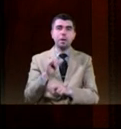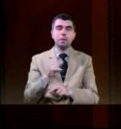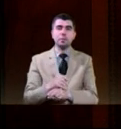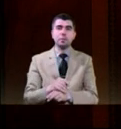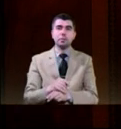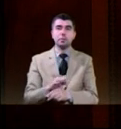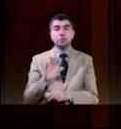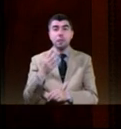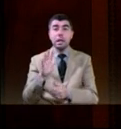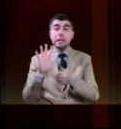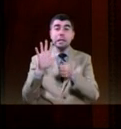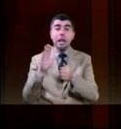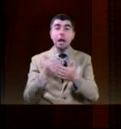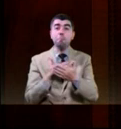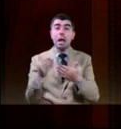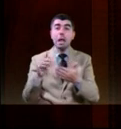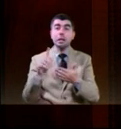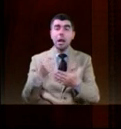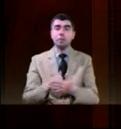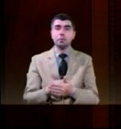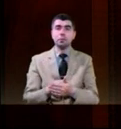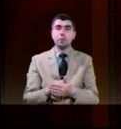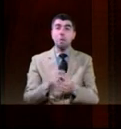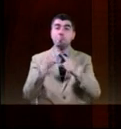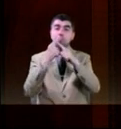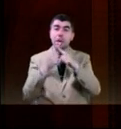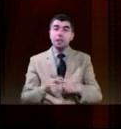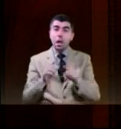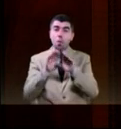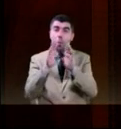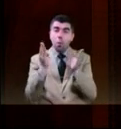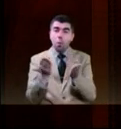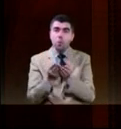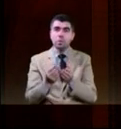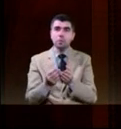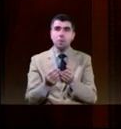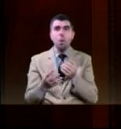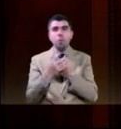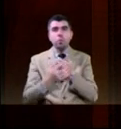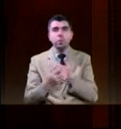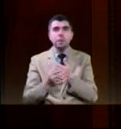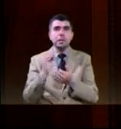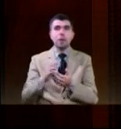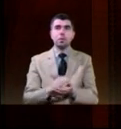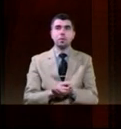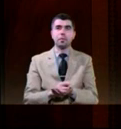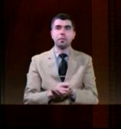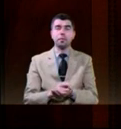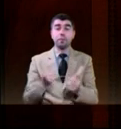غادي نوفر 6 المليار ديال الدرهم في الميزانية وغادي ناخذها من الرصيد. أما